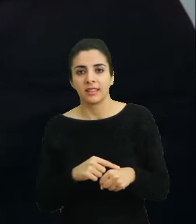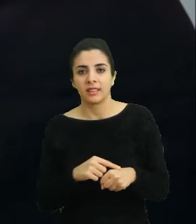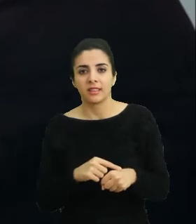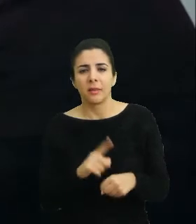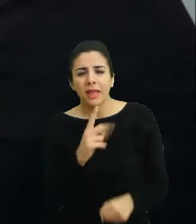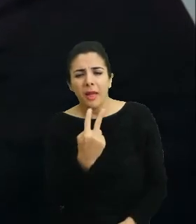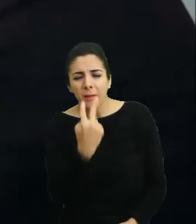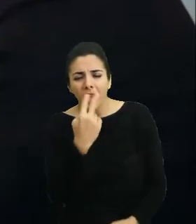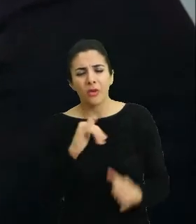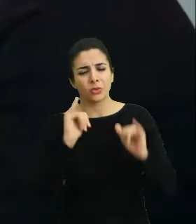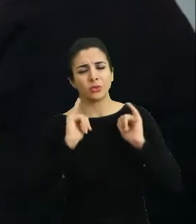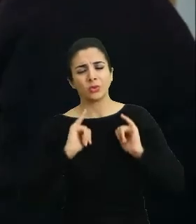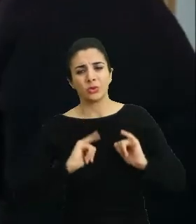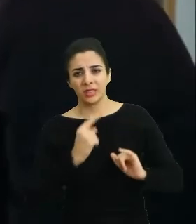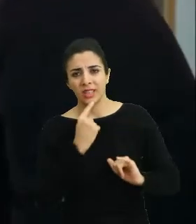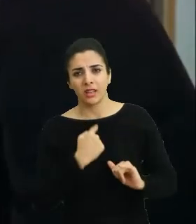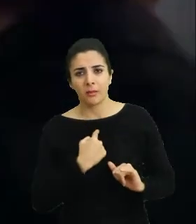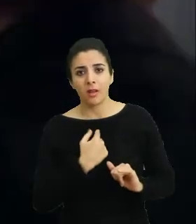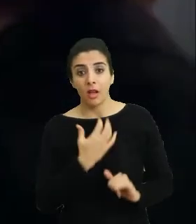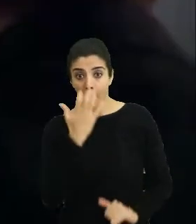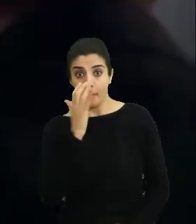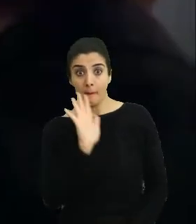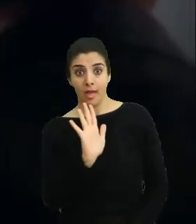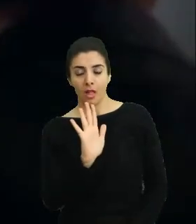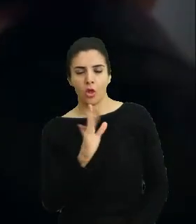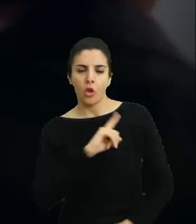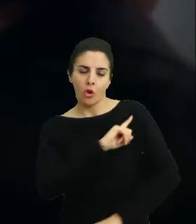Bir bakışın huzur, duruşun güven,